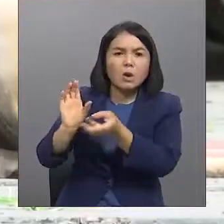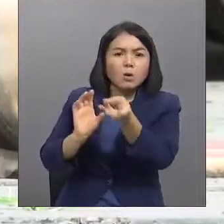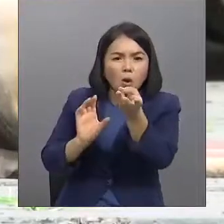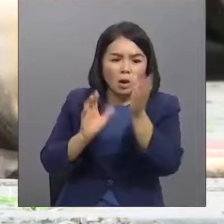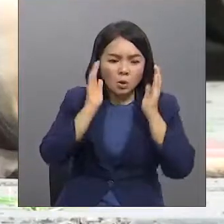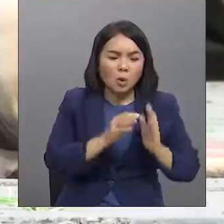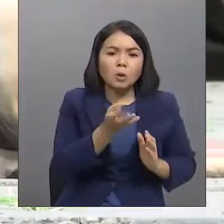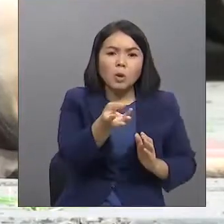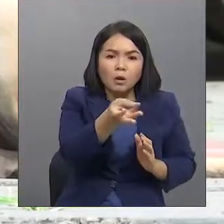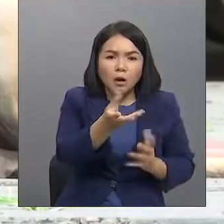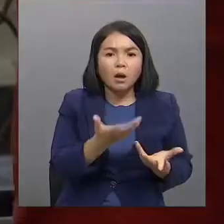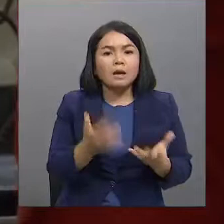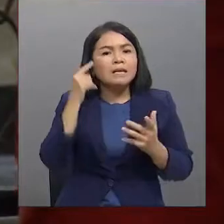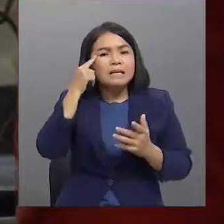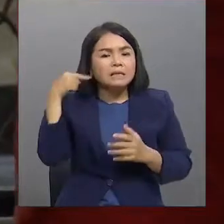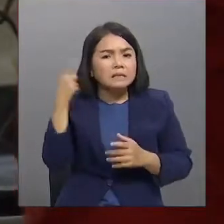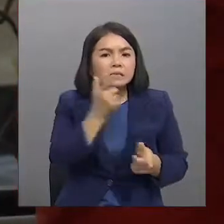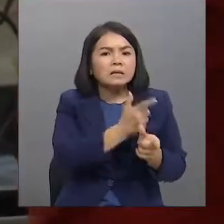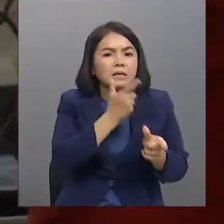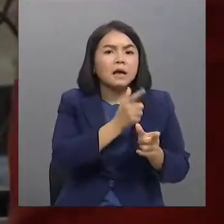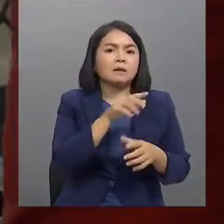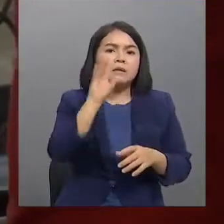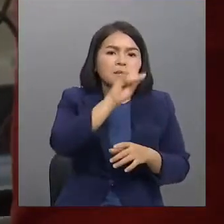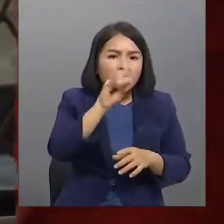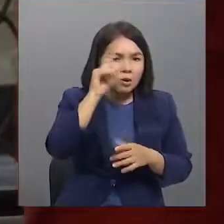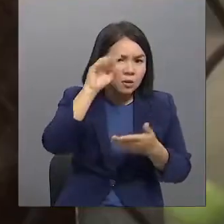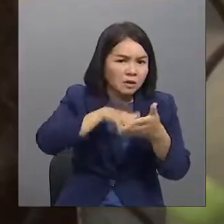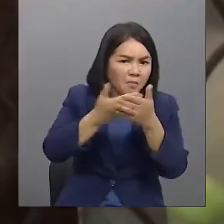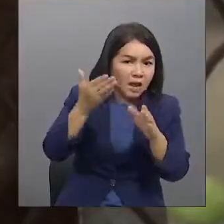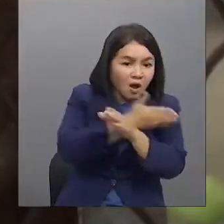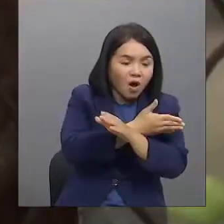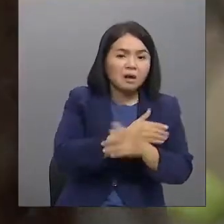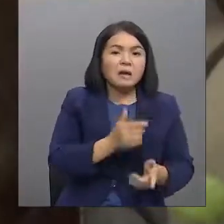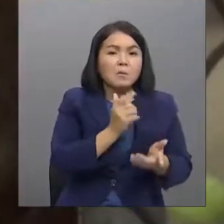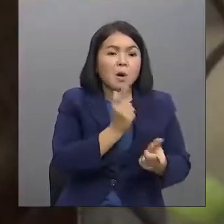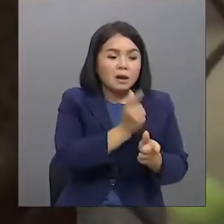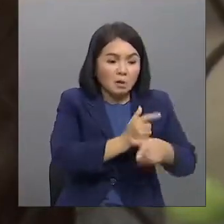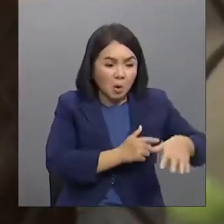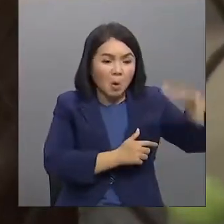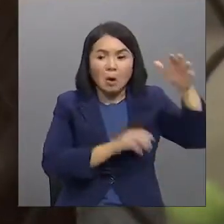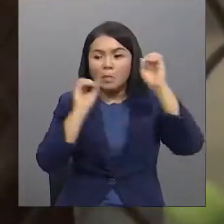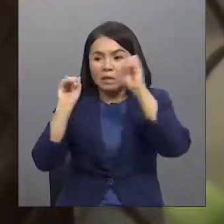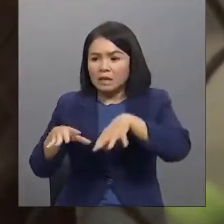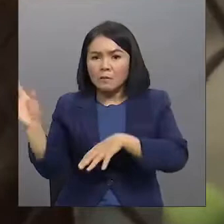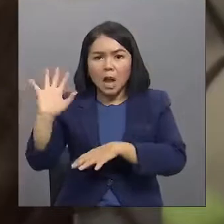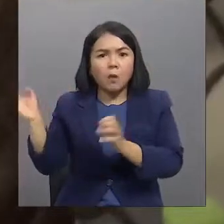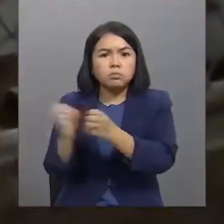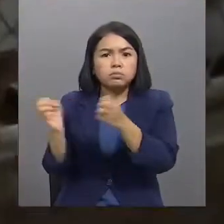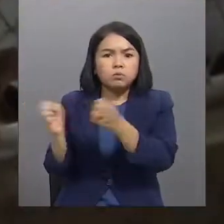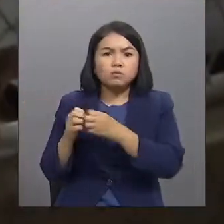ดังนั้นผู้ที่คิดจะเลี้ยงต้องวางแผนให้ดีไม่ควรนำไปปล่อยให้เป็นภาระและสร้างปัญหาให้กับสัง